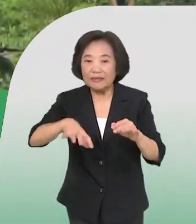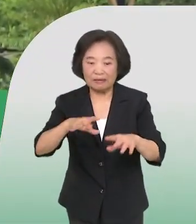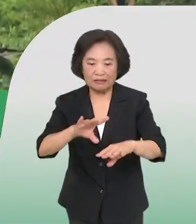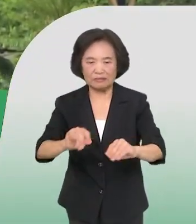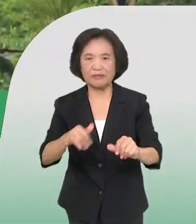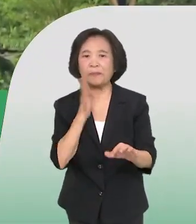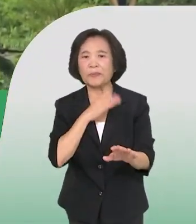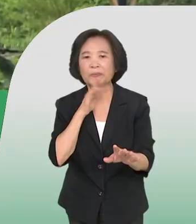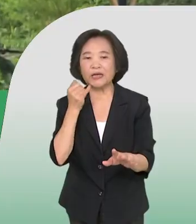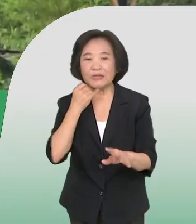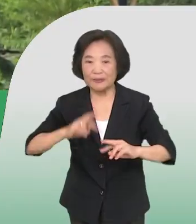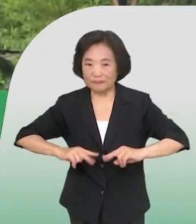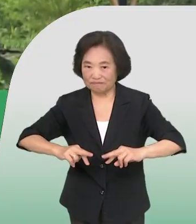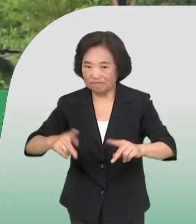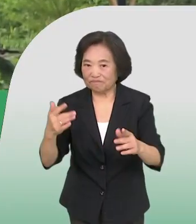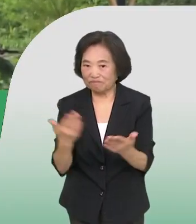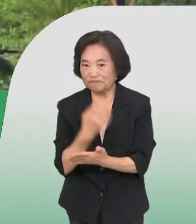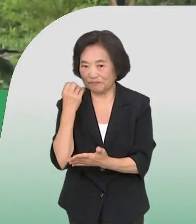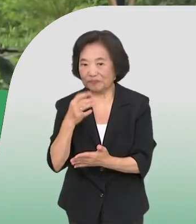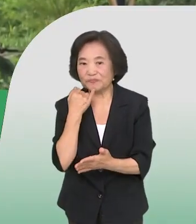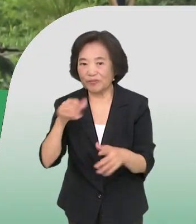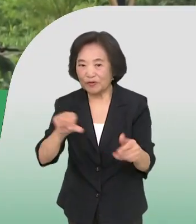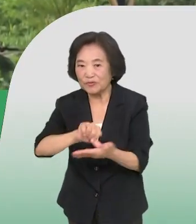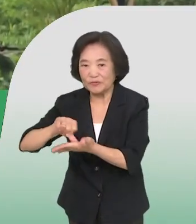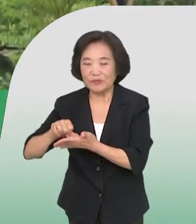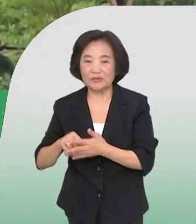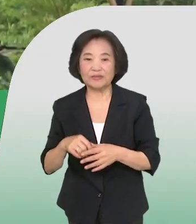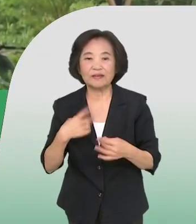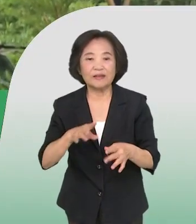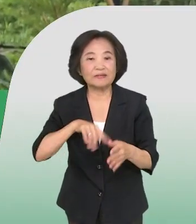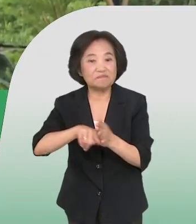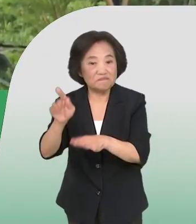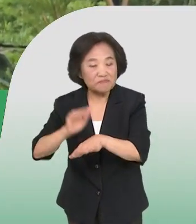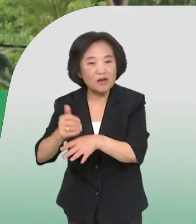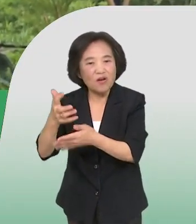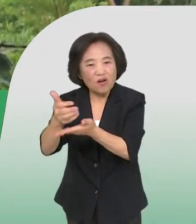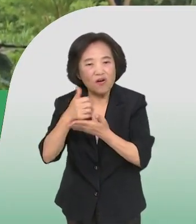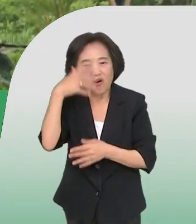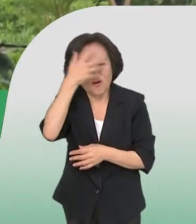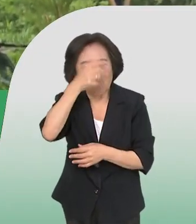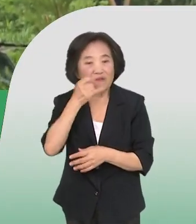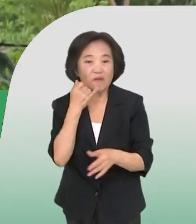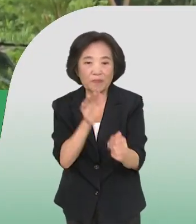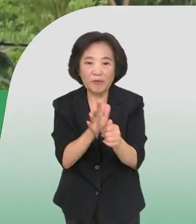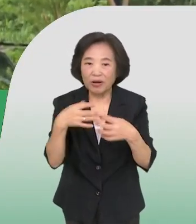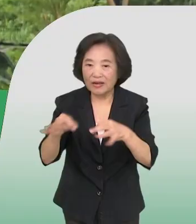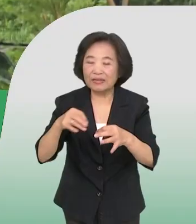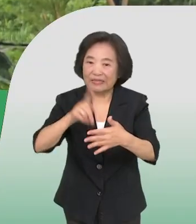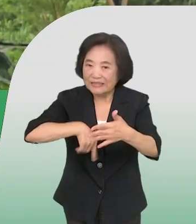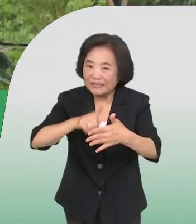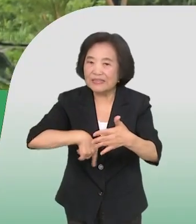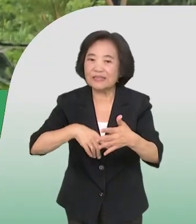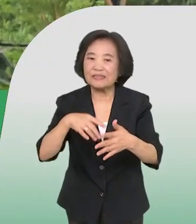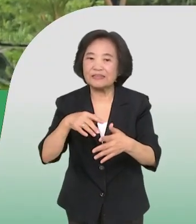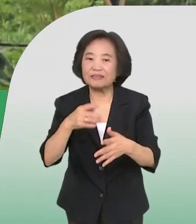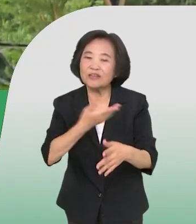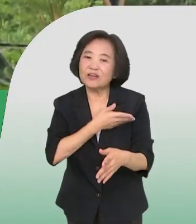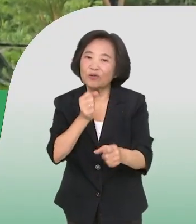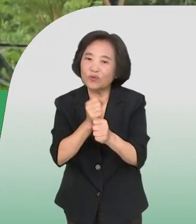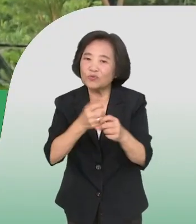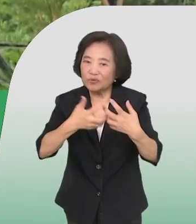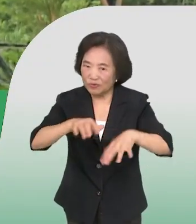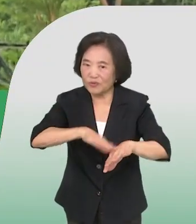重新活化使用，那第二个就是我们希望可以聘请地方的一些银发族来去协助简单轻松的农务，然后提供他们一个工